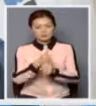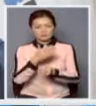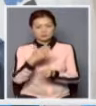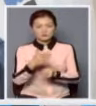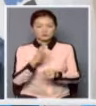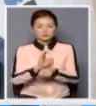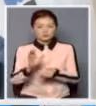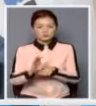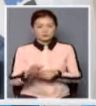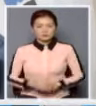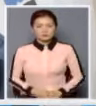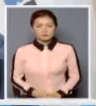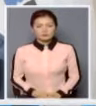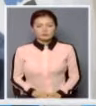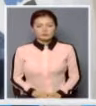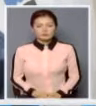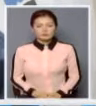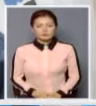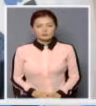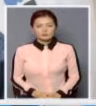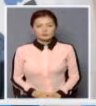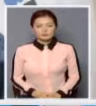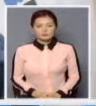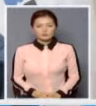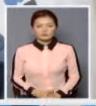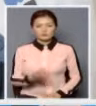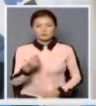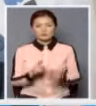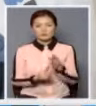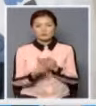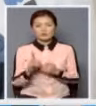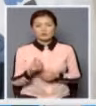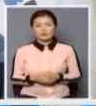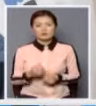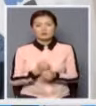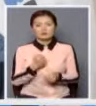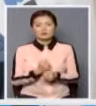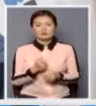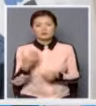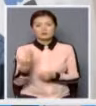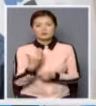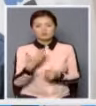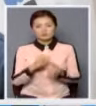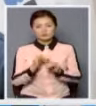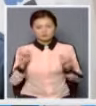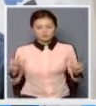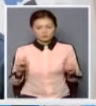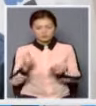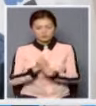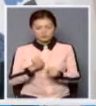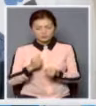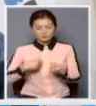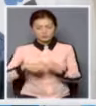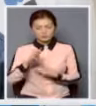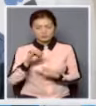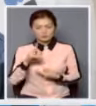и в промышленных объемах. Наряду с началом промышленного производства параксилола также увеличилась выработка товарного